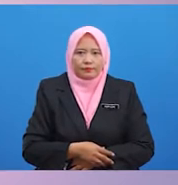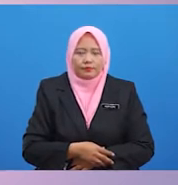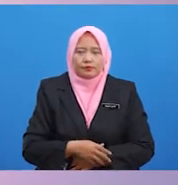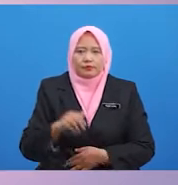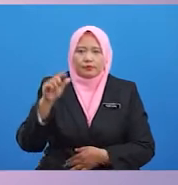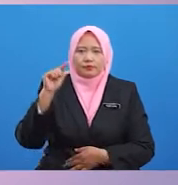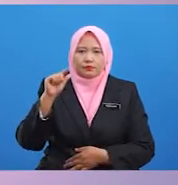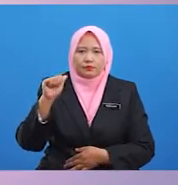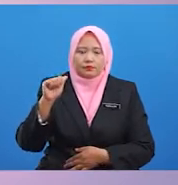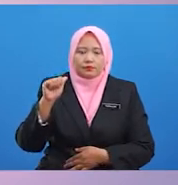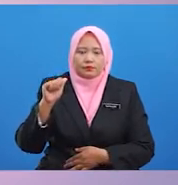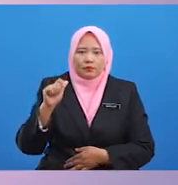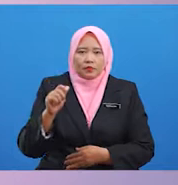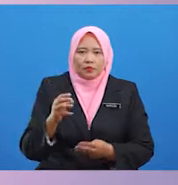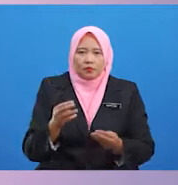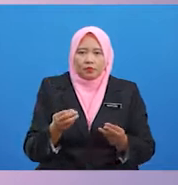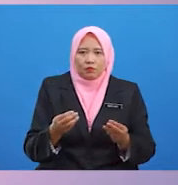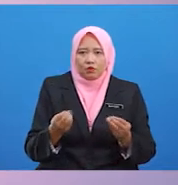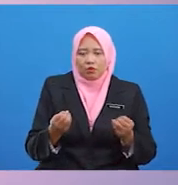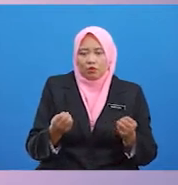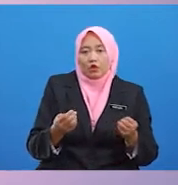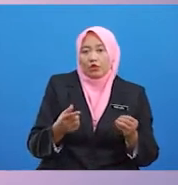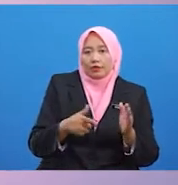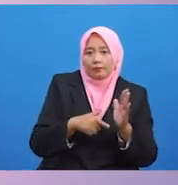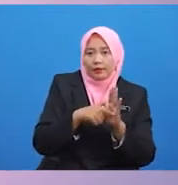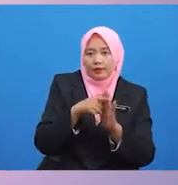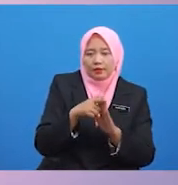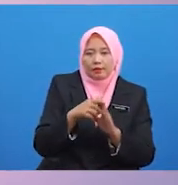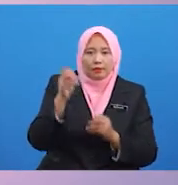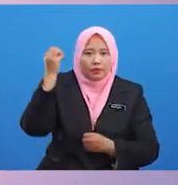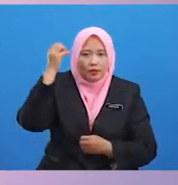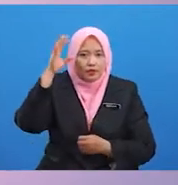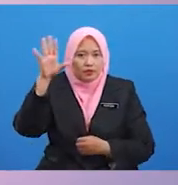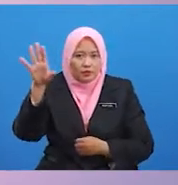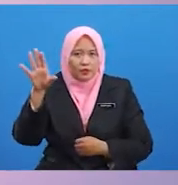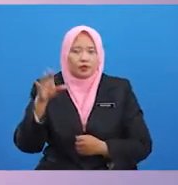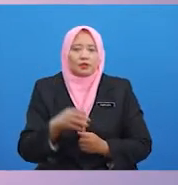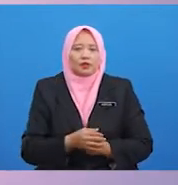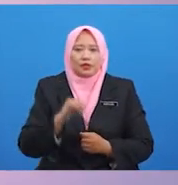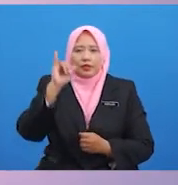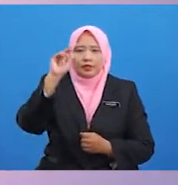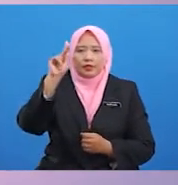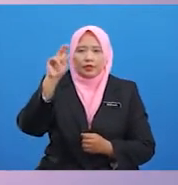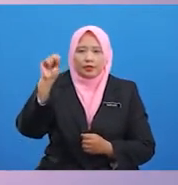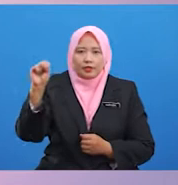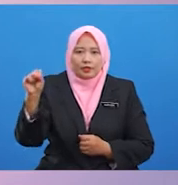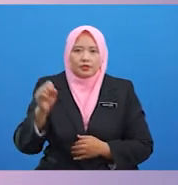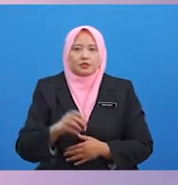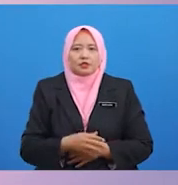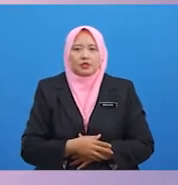menggalakkan pengeluaran sektor pertanian, perikanan dan penternakan. Pilihan jawapan